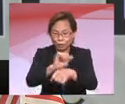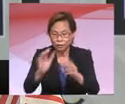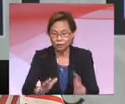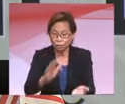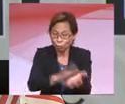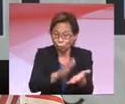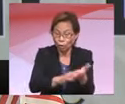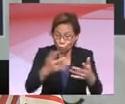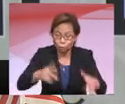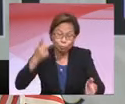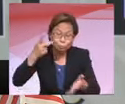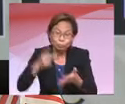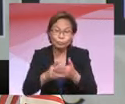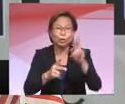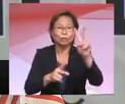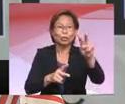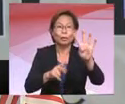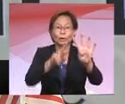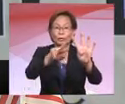tangan yang telah dikenal pasti ialah